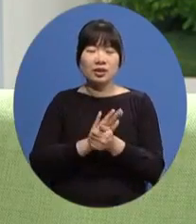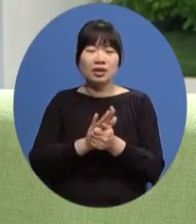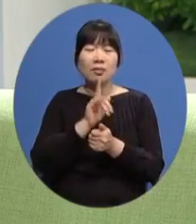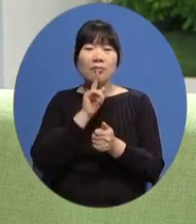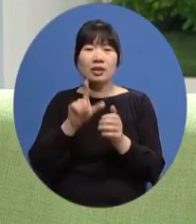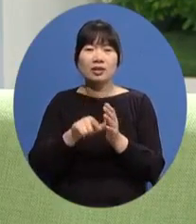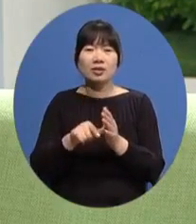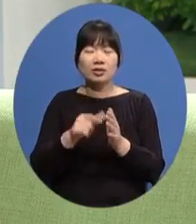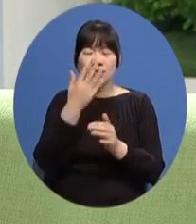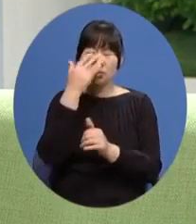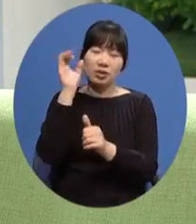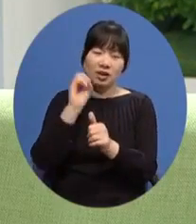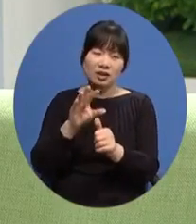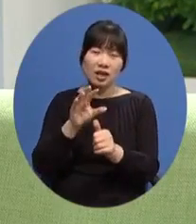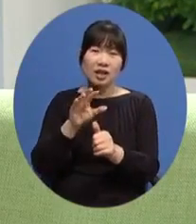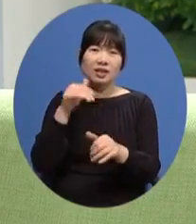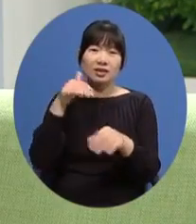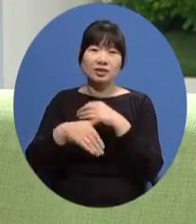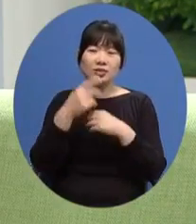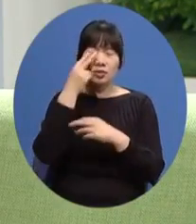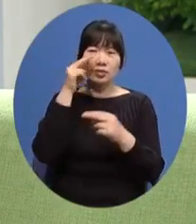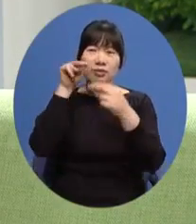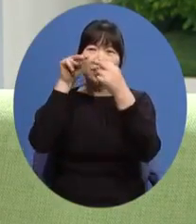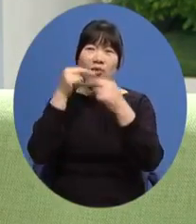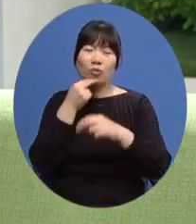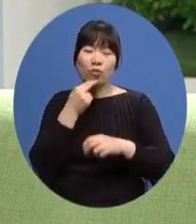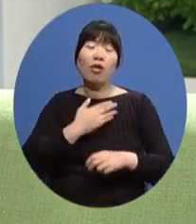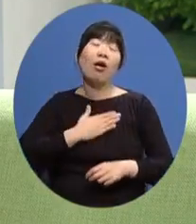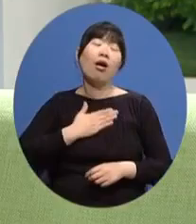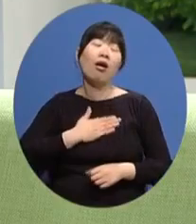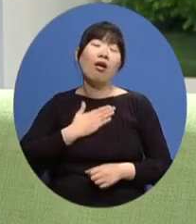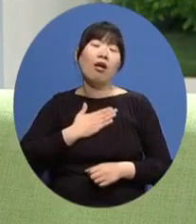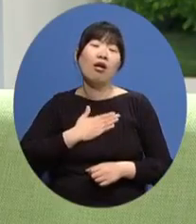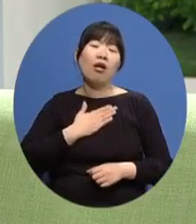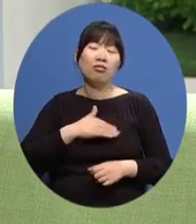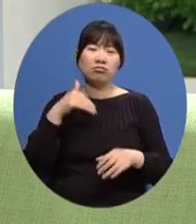때도 굉장히 무시하는 듯으로 눈도 안 마주치고 알아요 알아 막